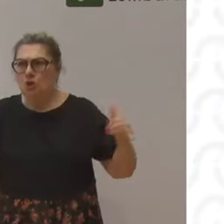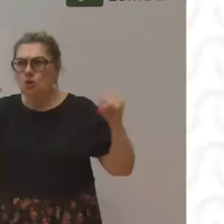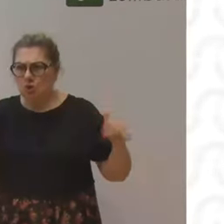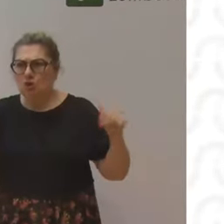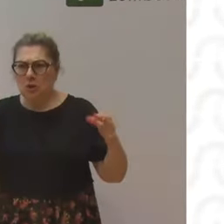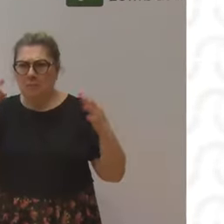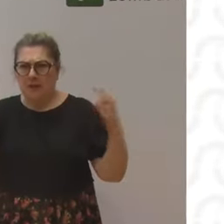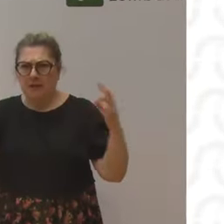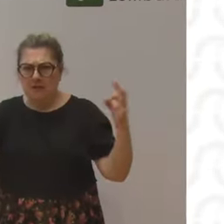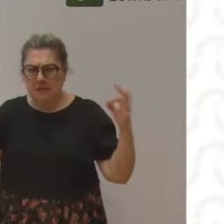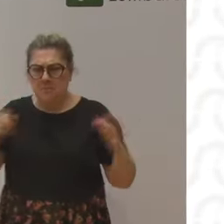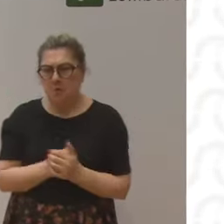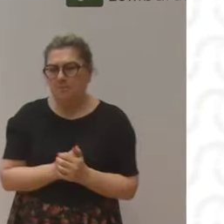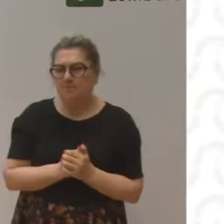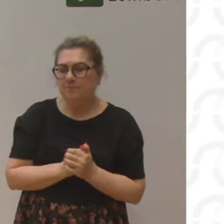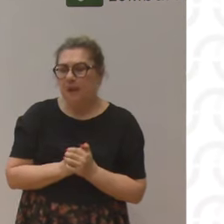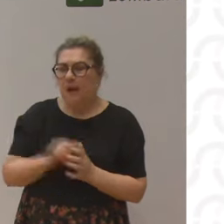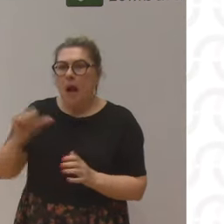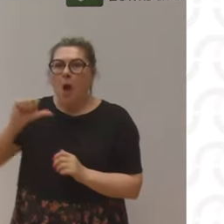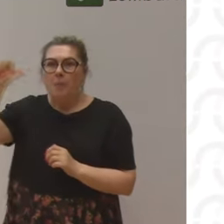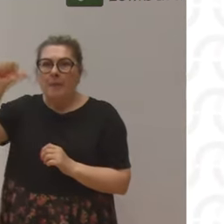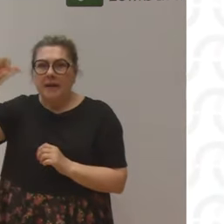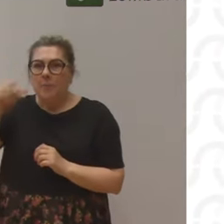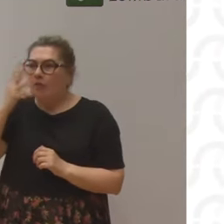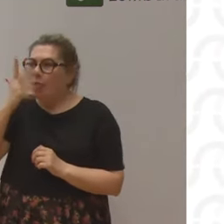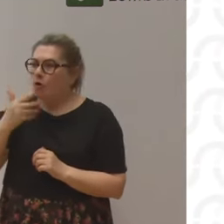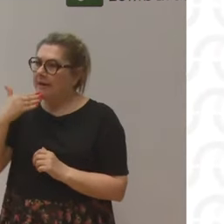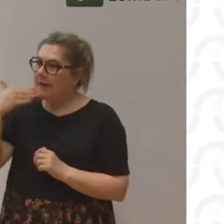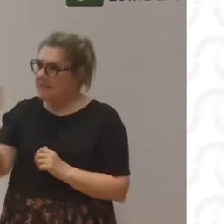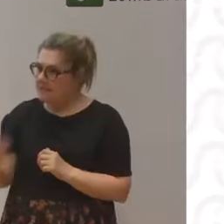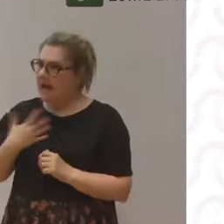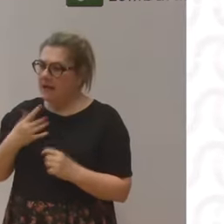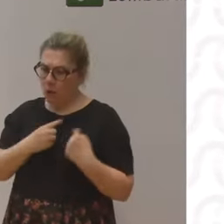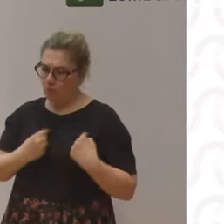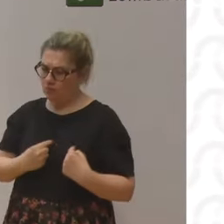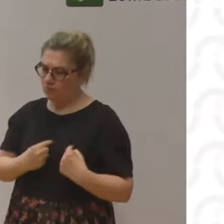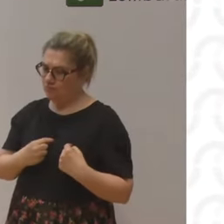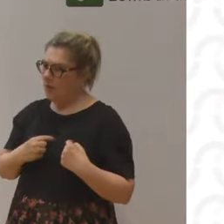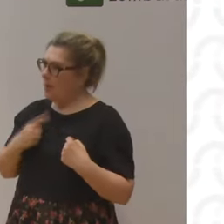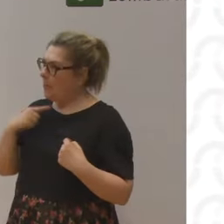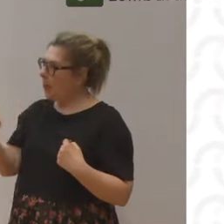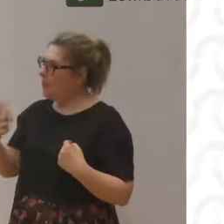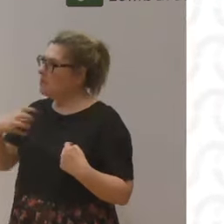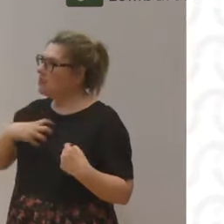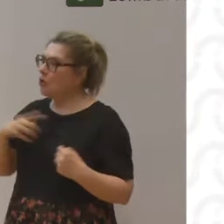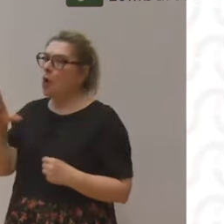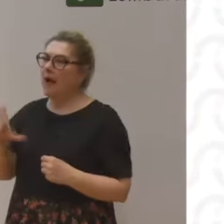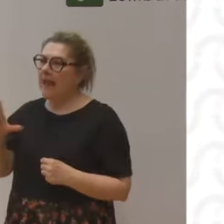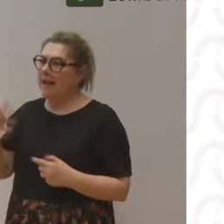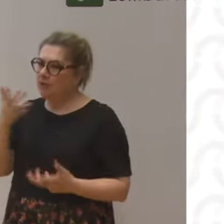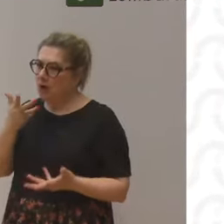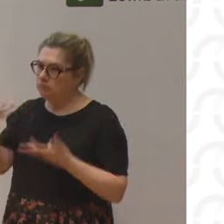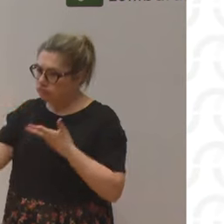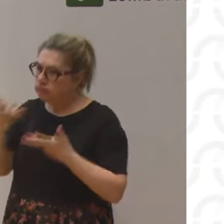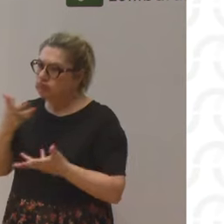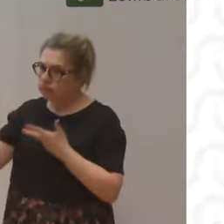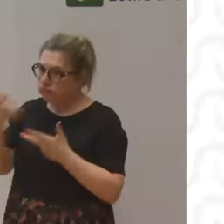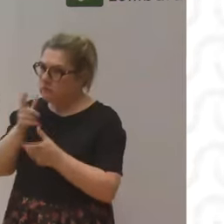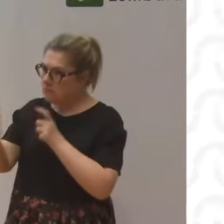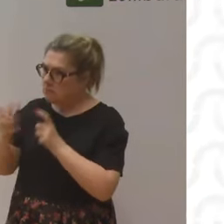Perfetto, bene. Innanzitutto desidero ringraziare anche io di cuore l'assessore Locatelli, con il quale abbiamo un'interlocuzione